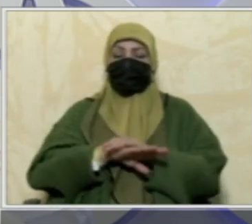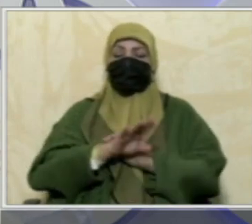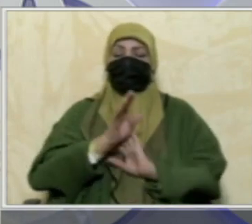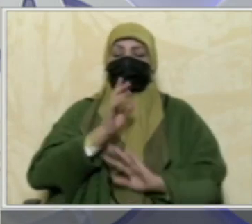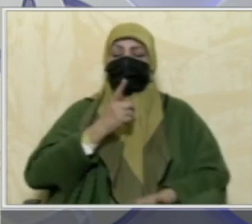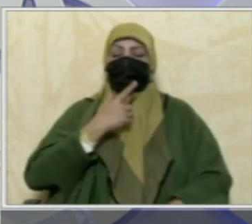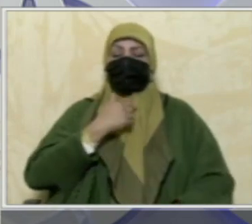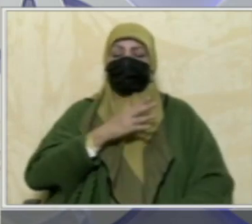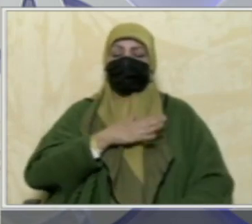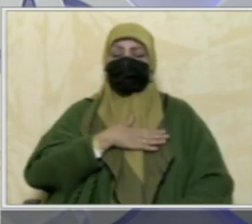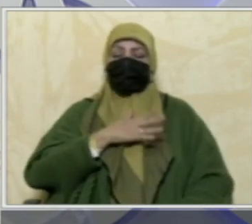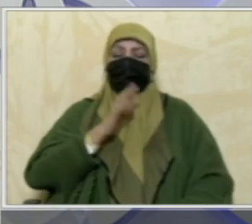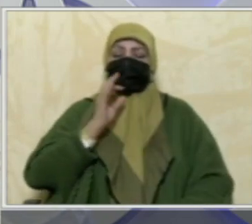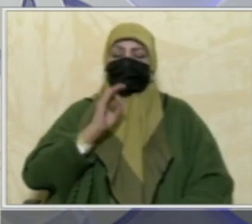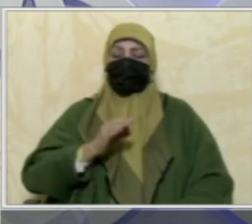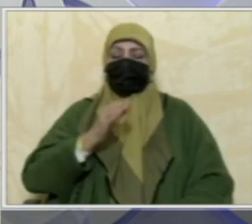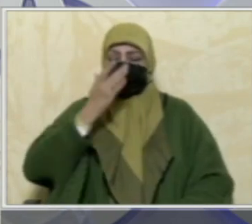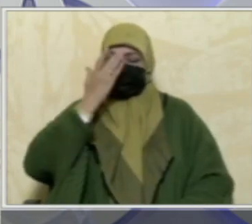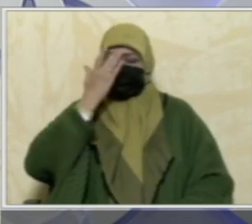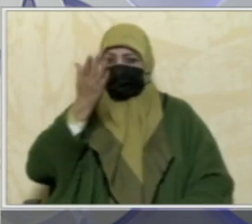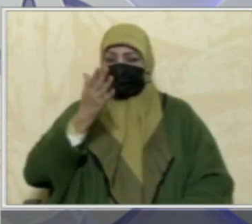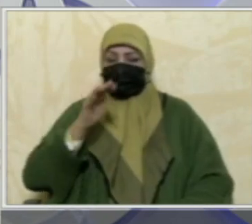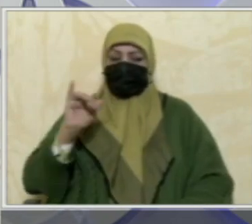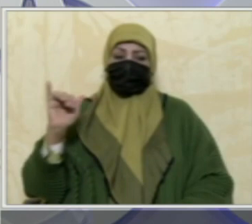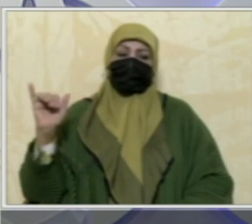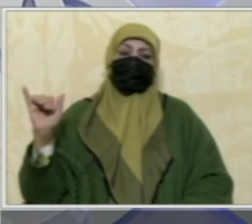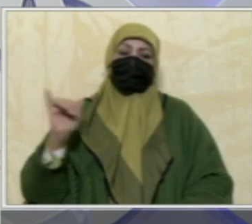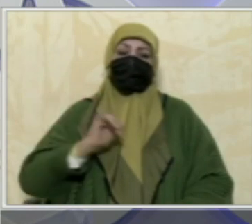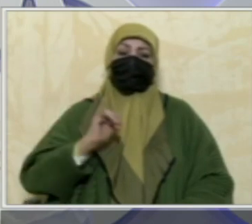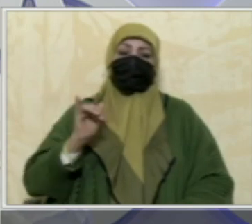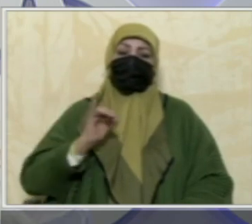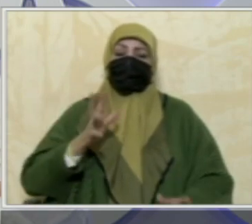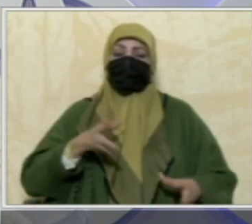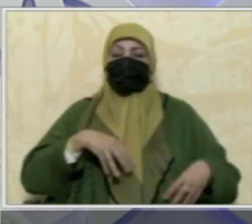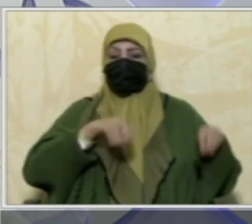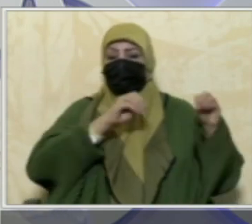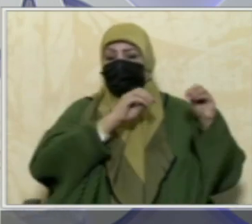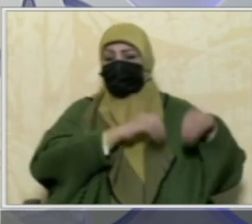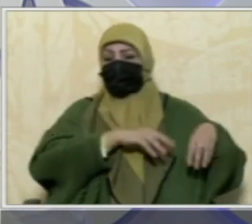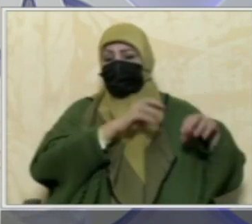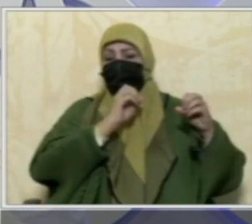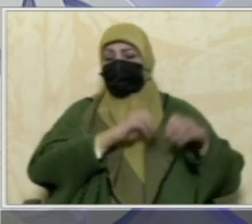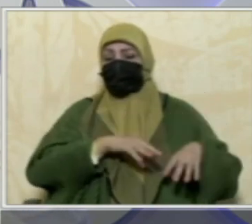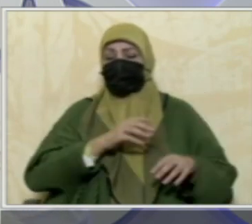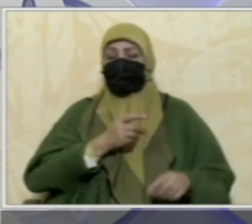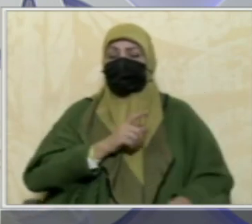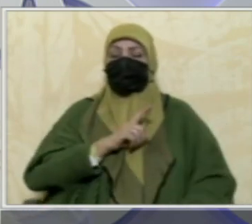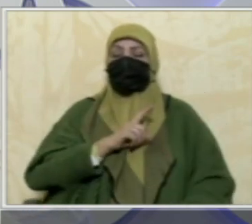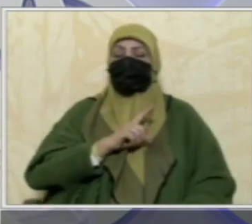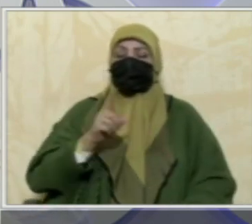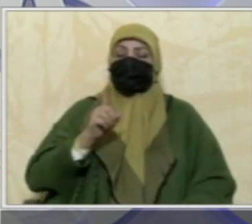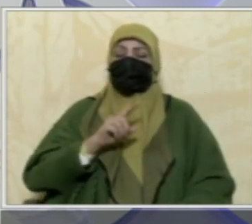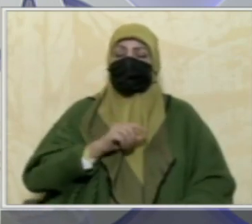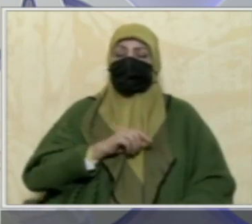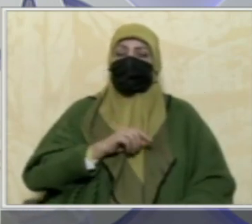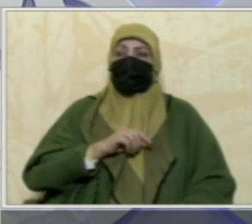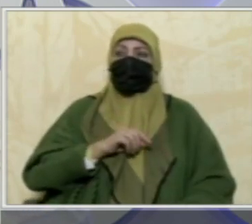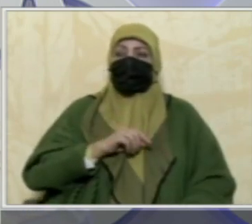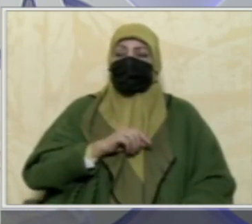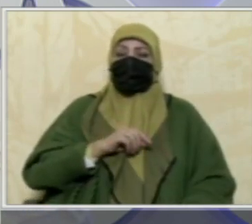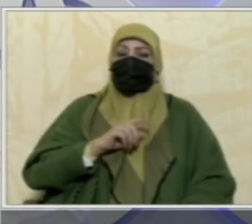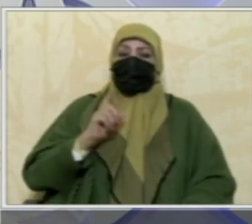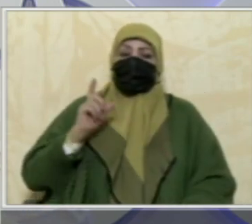لا تكون للكافر لماذا باستثناء مذهب ابي حنيفه لماذا قال علماؤنا